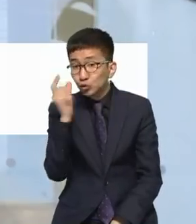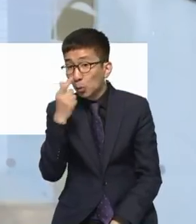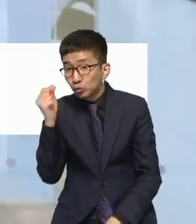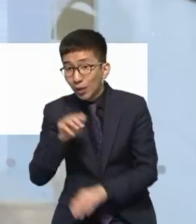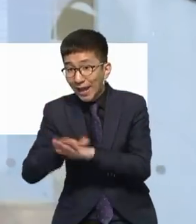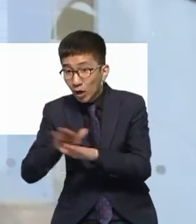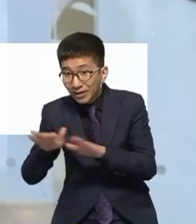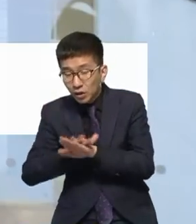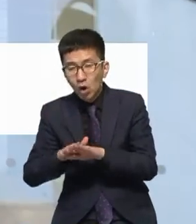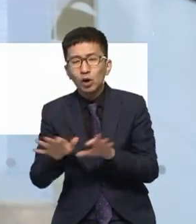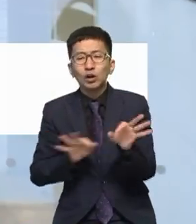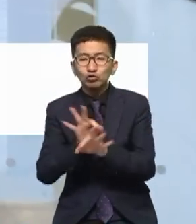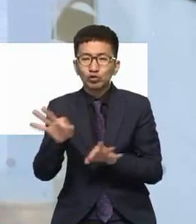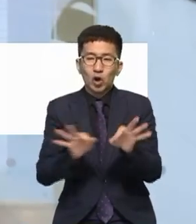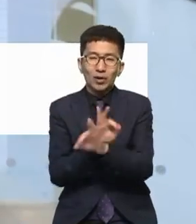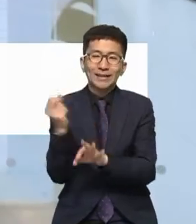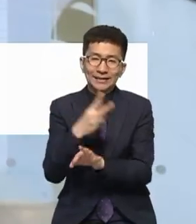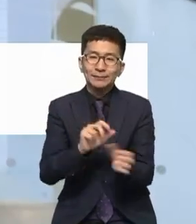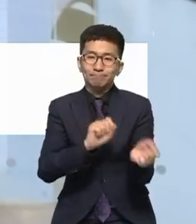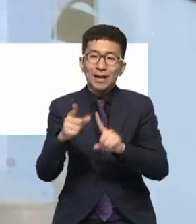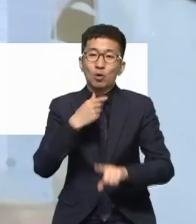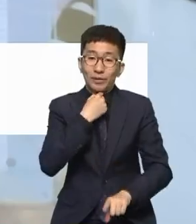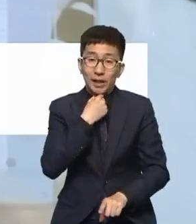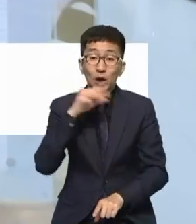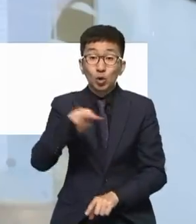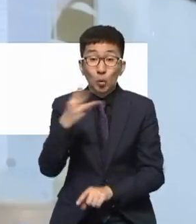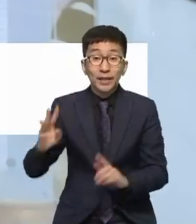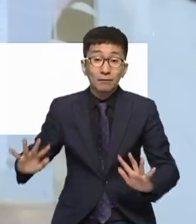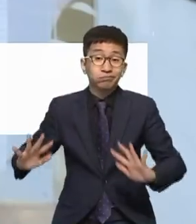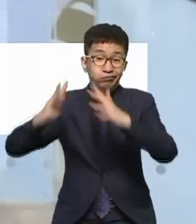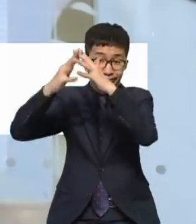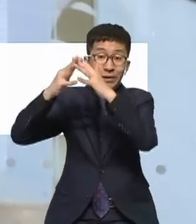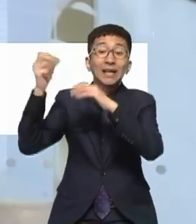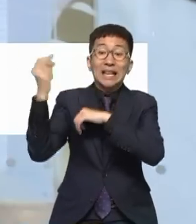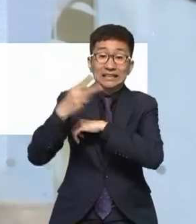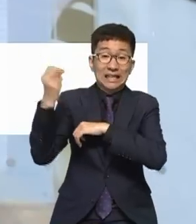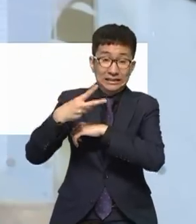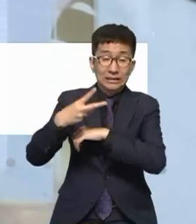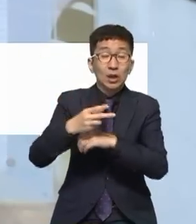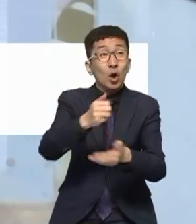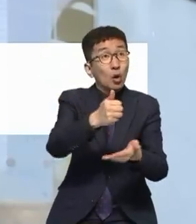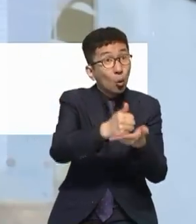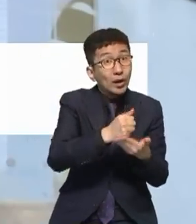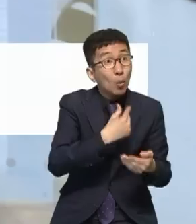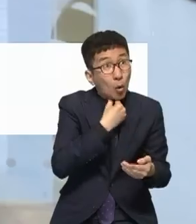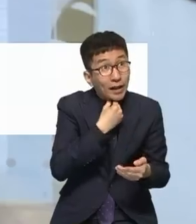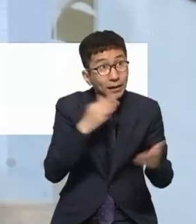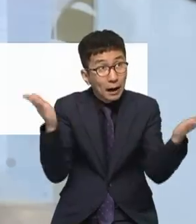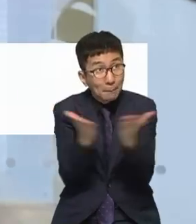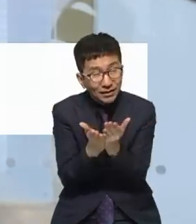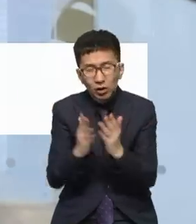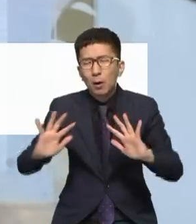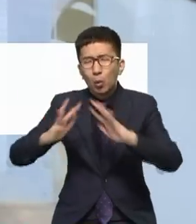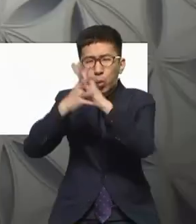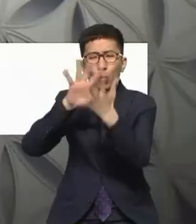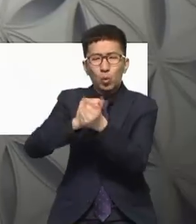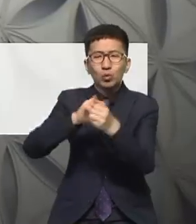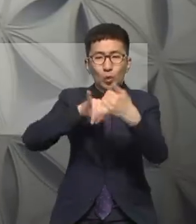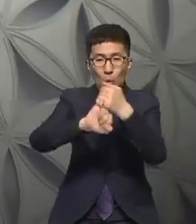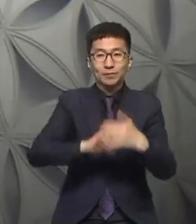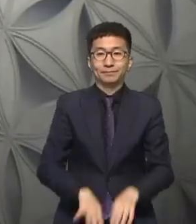채워서 영업 재개를 하겠고 롯데타워도 고객들의 염원에 맞게 조속히 건축을